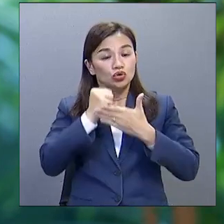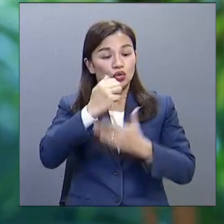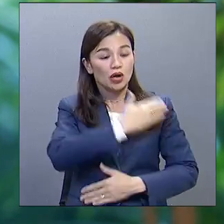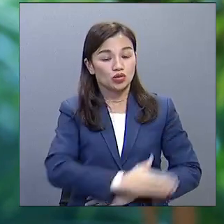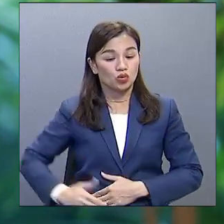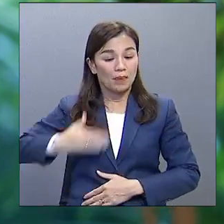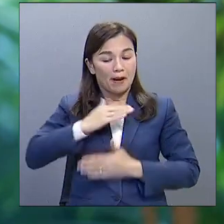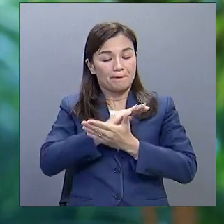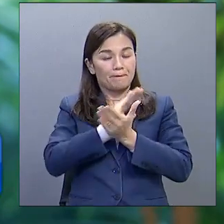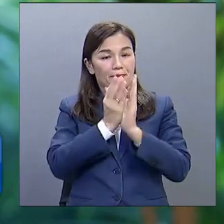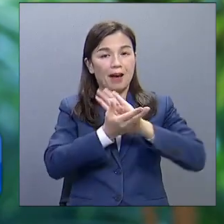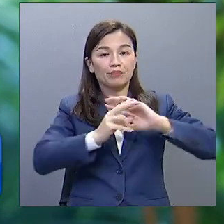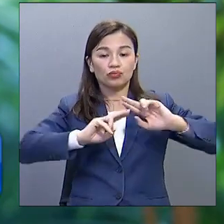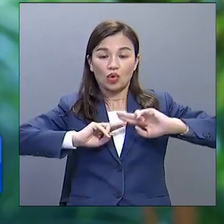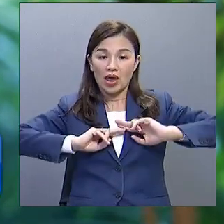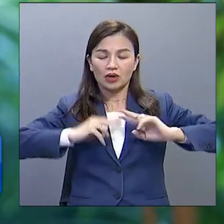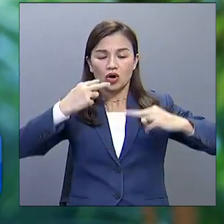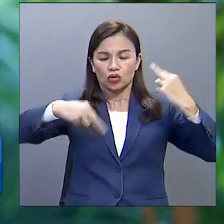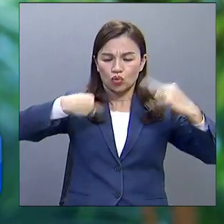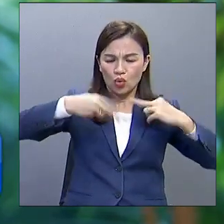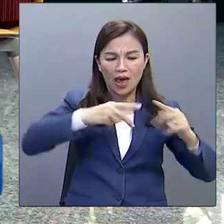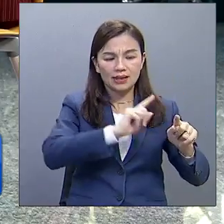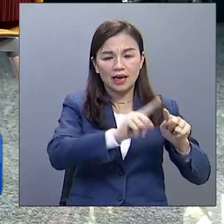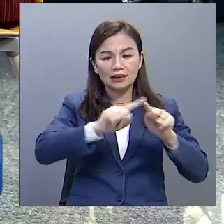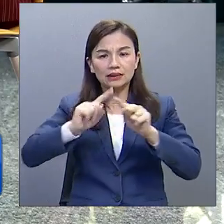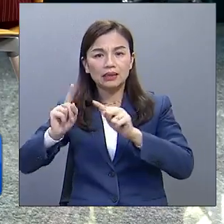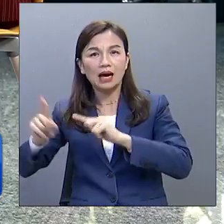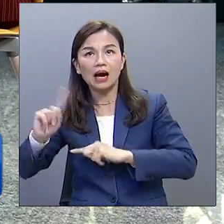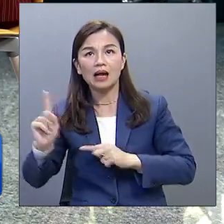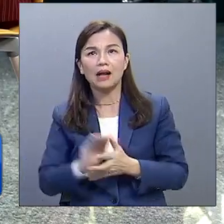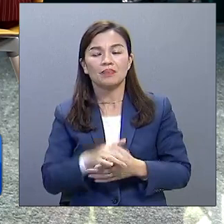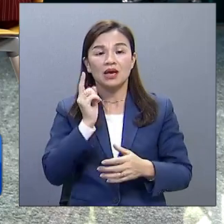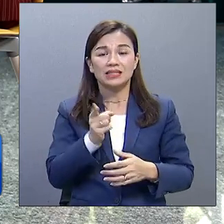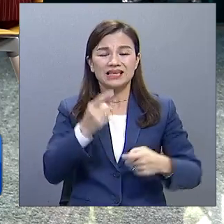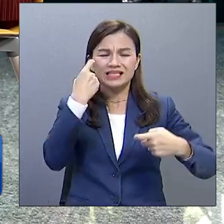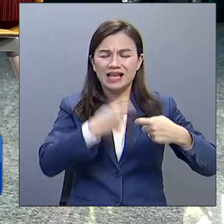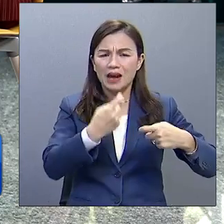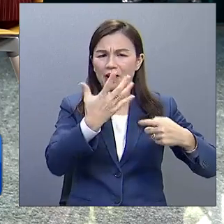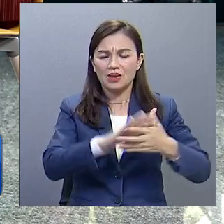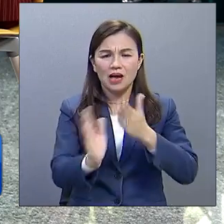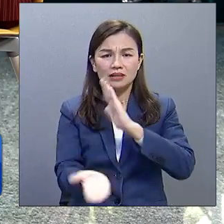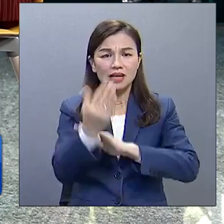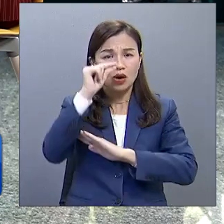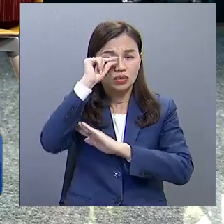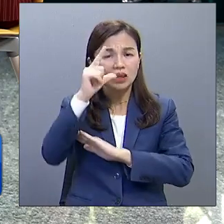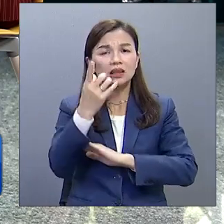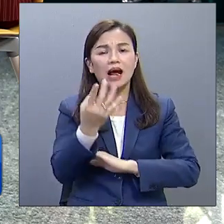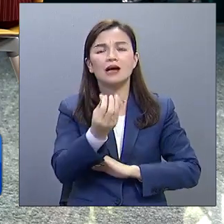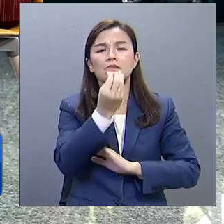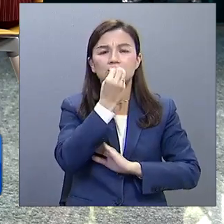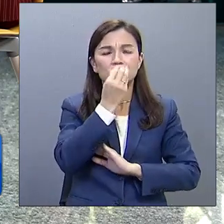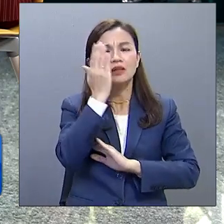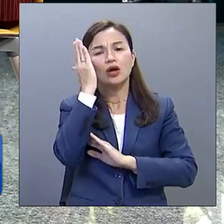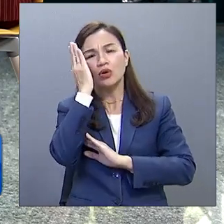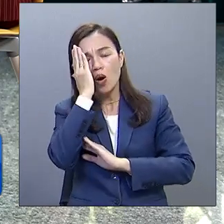ใช้ในชีวิตหลายคนบอกอุ้ยมันยากหรือเปล่าจะต้องดูแลทุกอย่างเลย หมอว่าไม่ได้ยากมันเป็นชีวิตเราอยู่แล้วตื่นเช้าเรามาต้องทำอะไรบ้างคะกินน